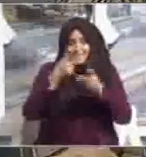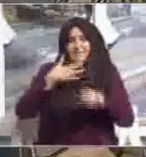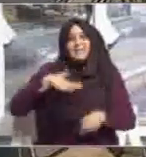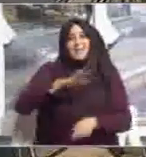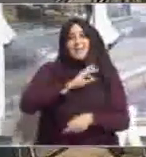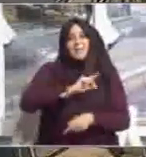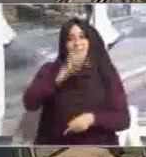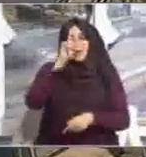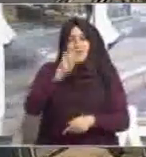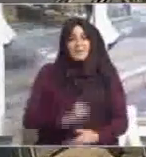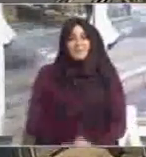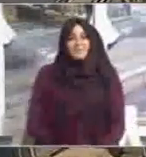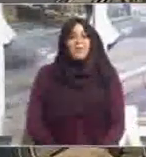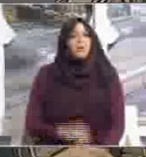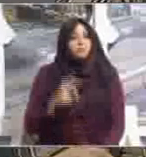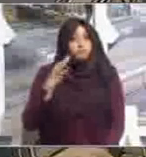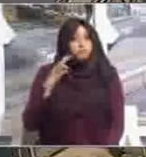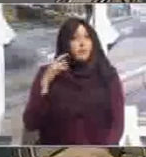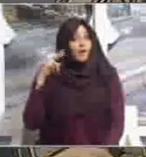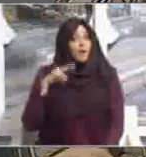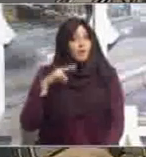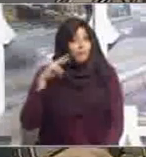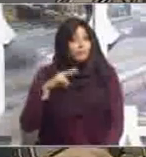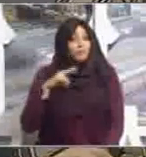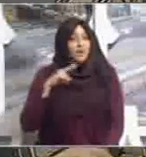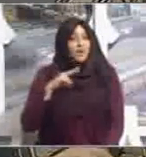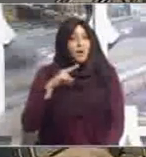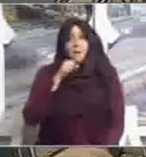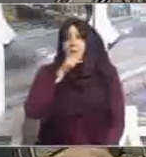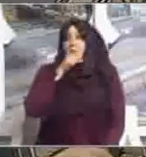وبركاته. وعليكم السلام ورحمة الله. بالفعل هو كان يعني شجاعا،